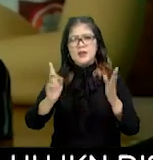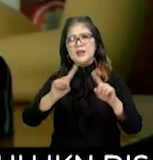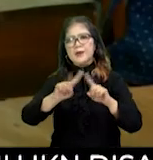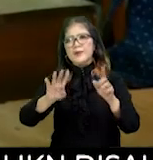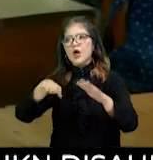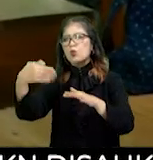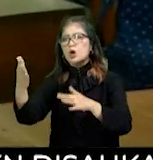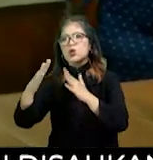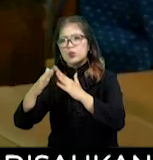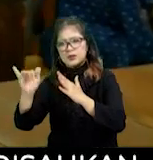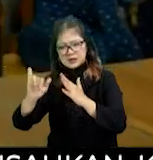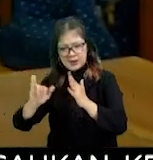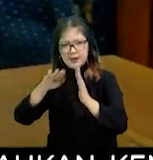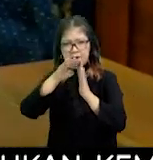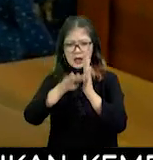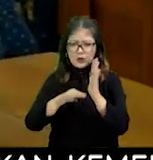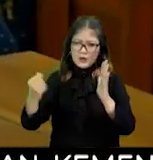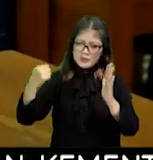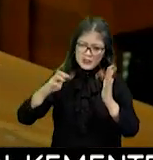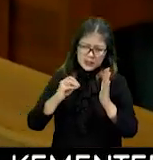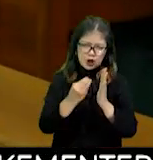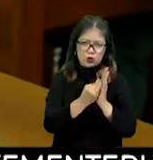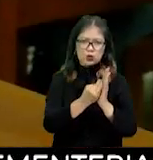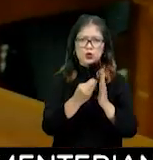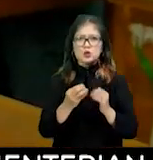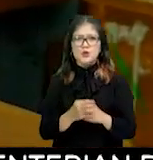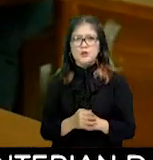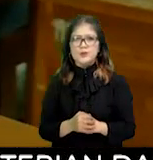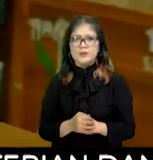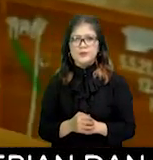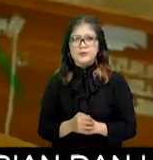Dari Jakarta, Tim Liputan iNews melaporkan.